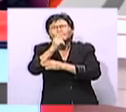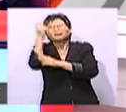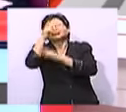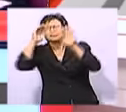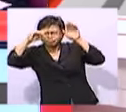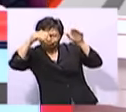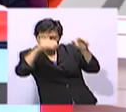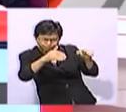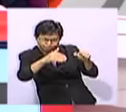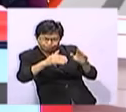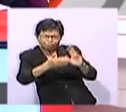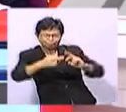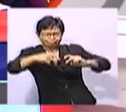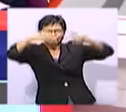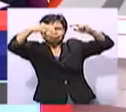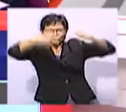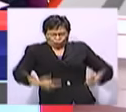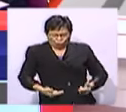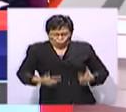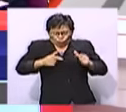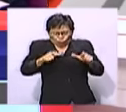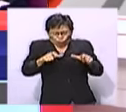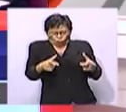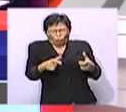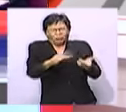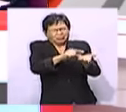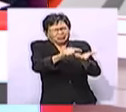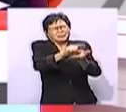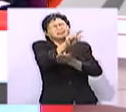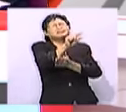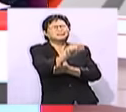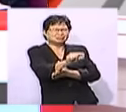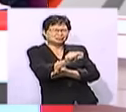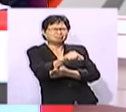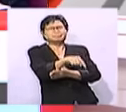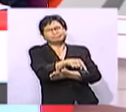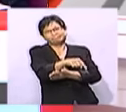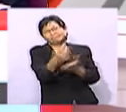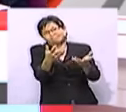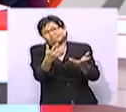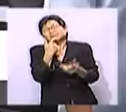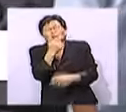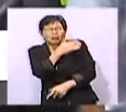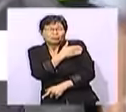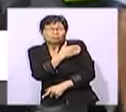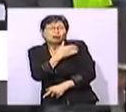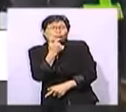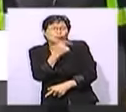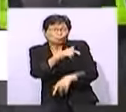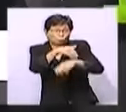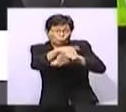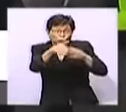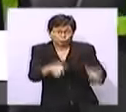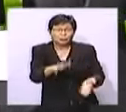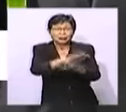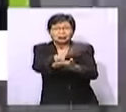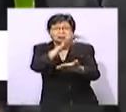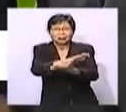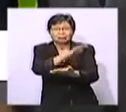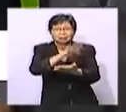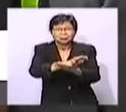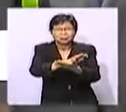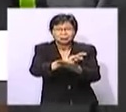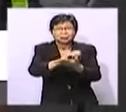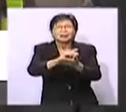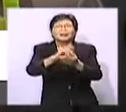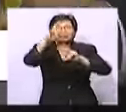kerajaan untuk meningkatkan kualiti hidup golongan berpendapatan rendah. Beliau juga meminta Pos Malaysia menyerahkan kertas cadangan perstrukturan